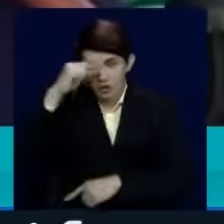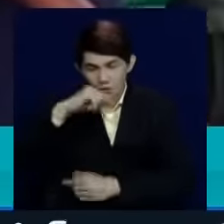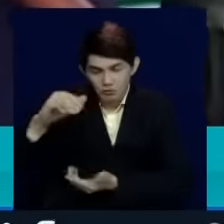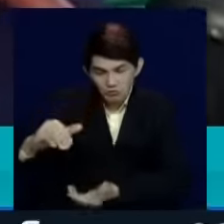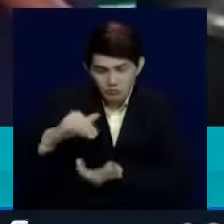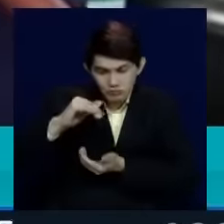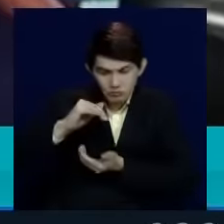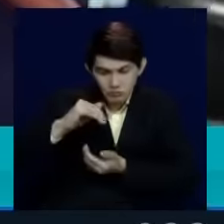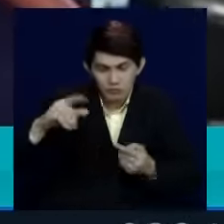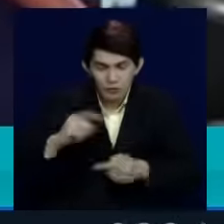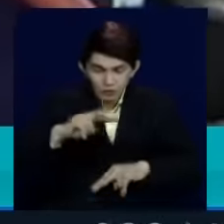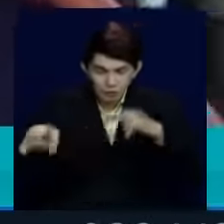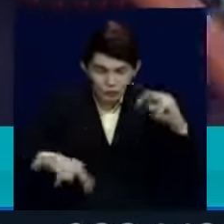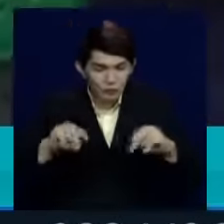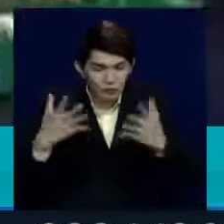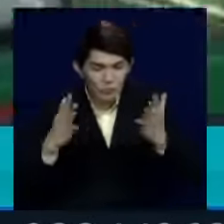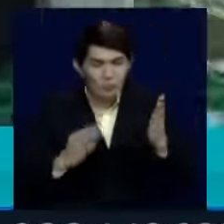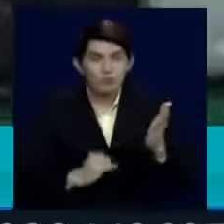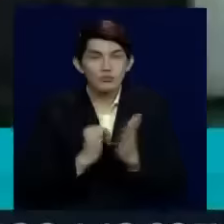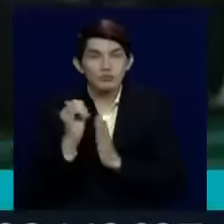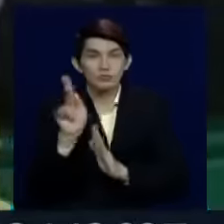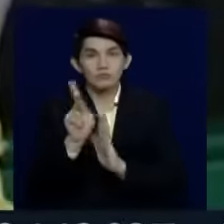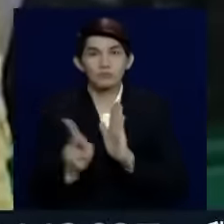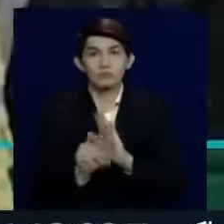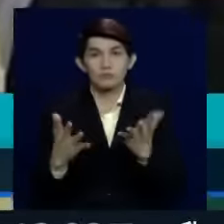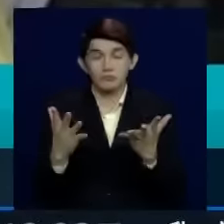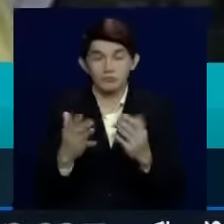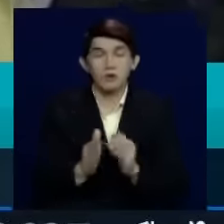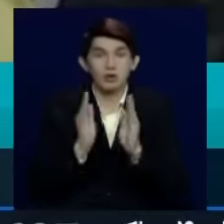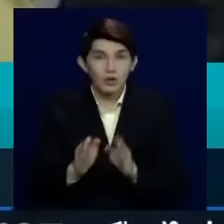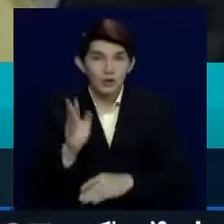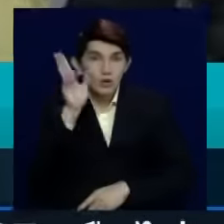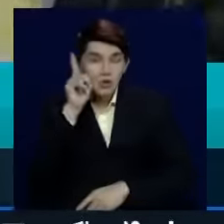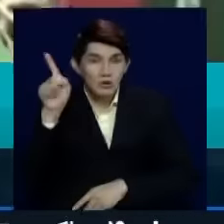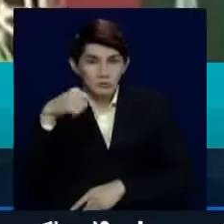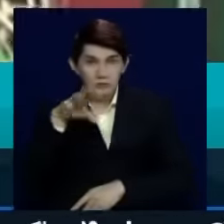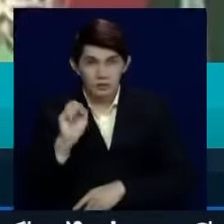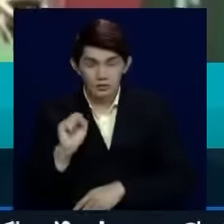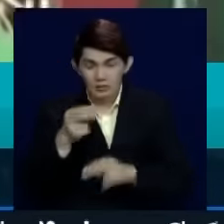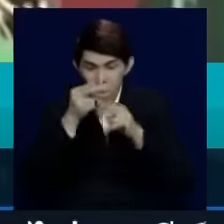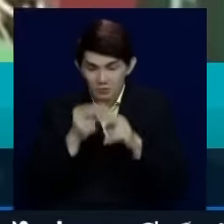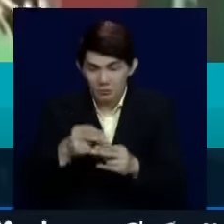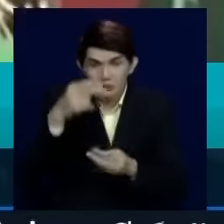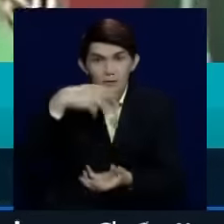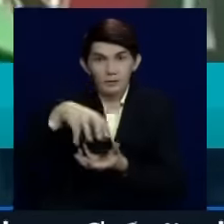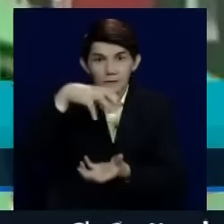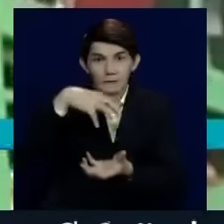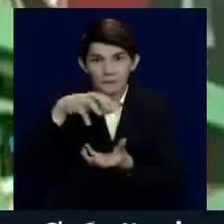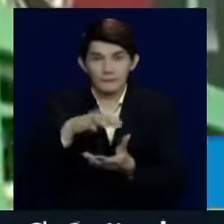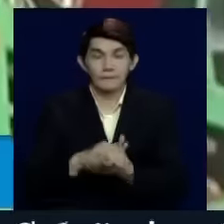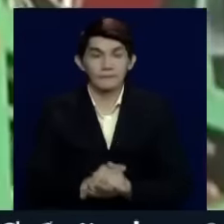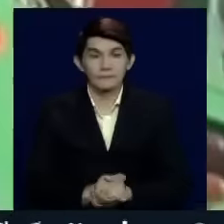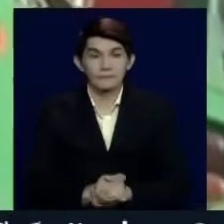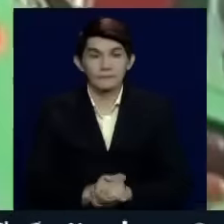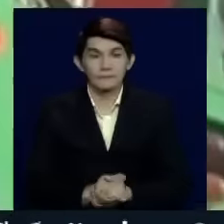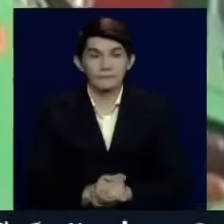โดยไม่ได้ผ่านสุลกากรโดยถูกต้องรัชดาพรม่วงธรรมทีมข่าวเฉพาะกิจสปริงนิว